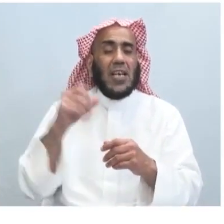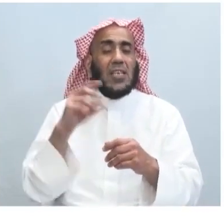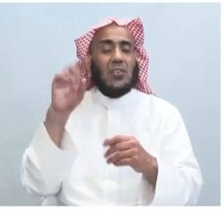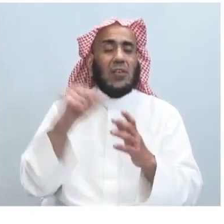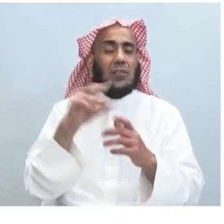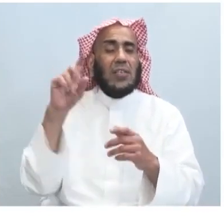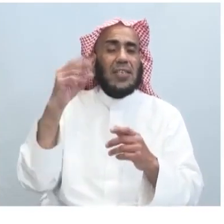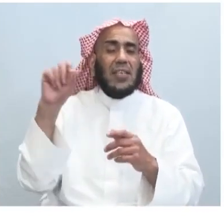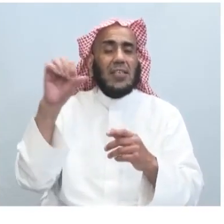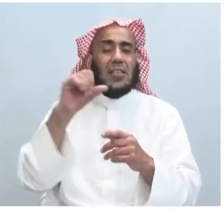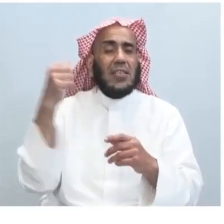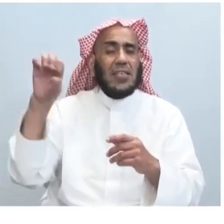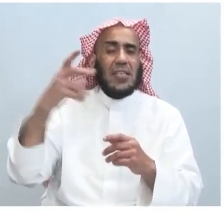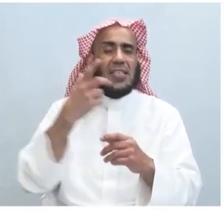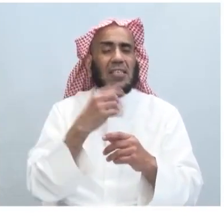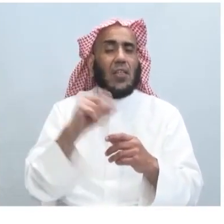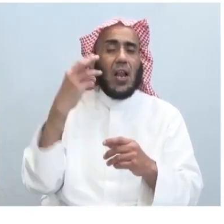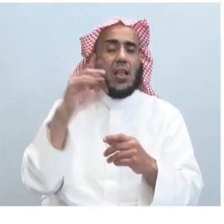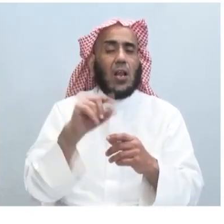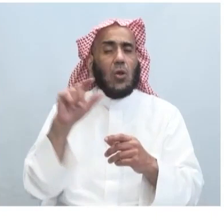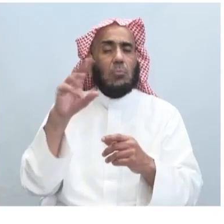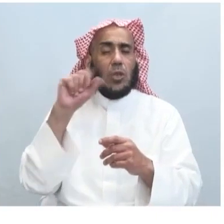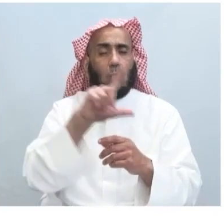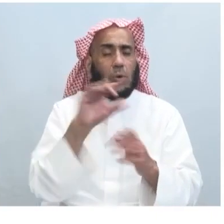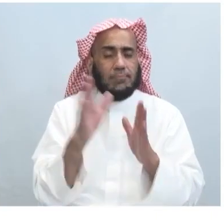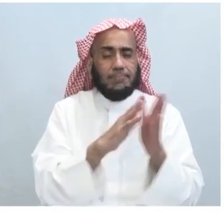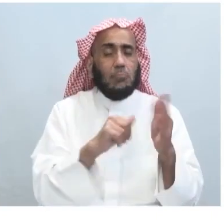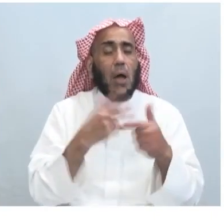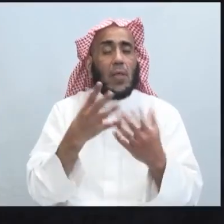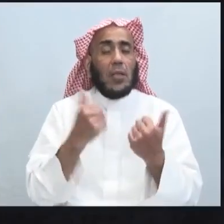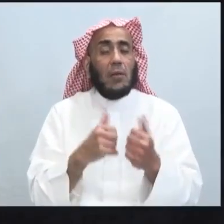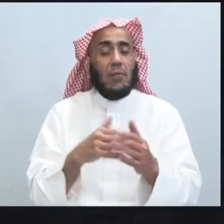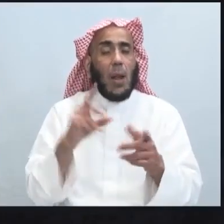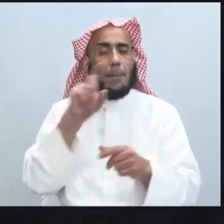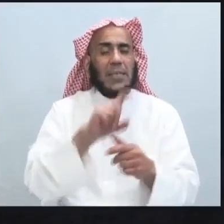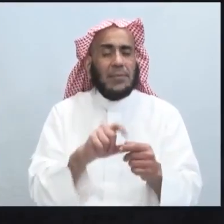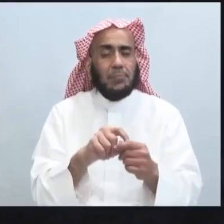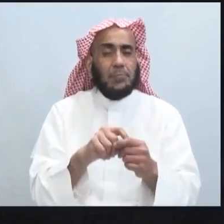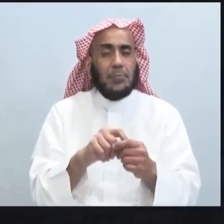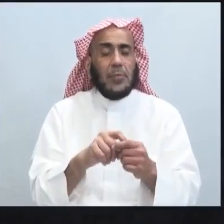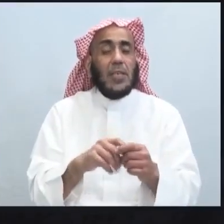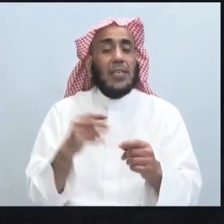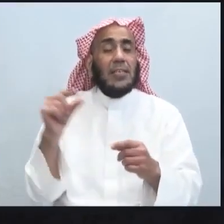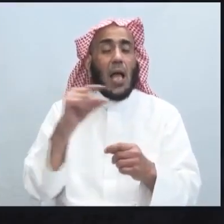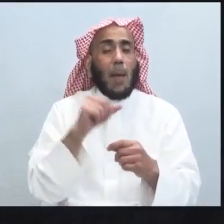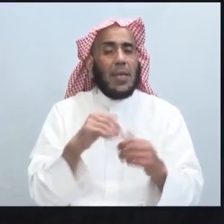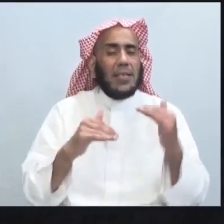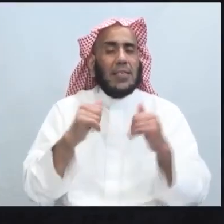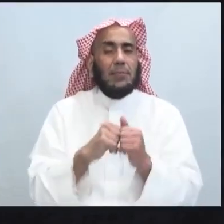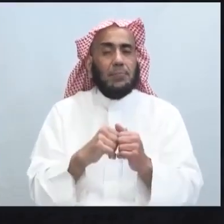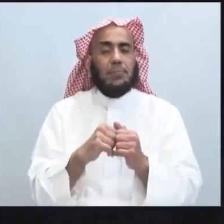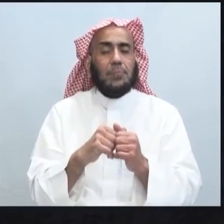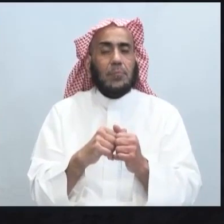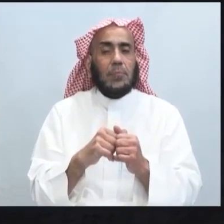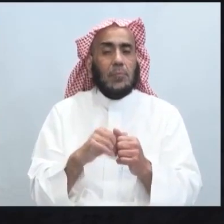0.93 3 مول لكل لتر اذا ماذا اعطاني في المساله اعطتني اعطاني تعابير الاتزان